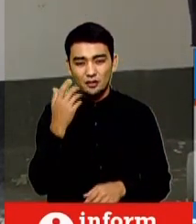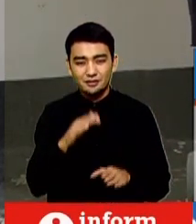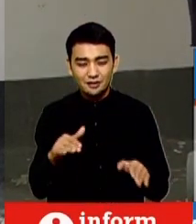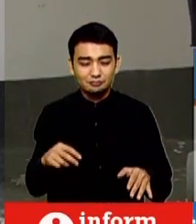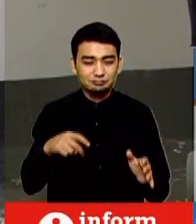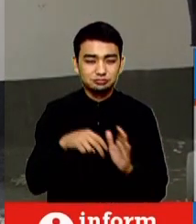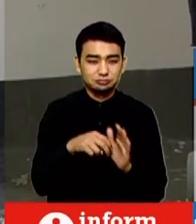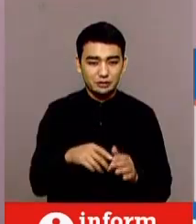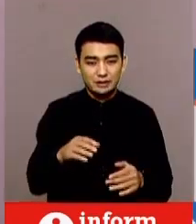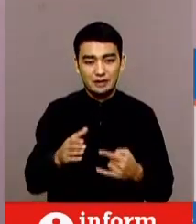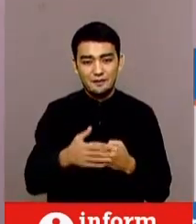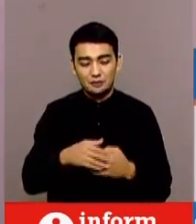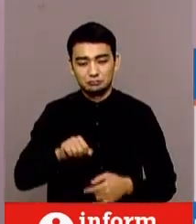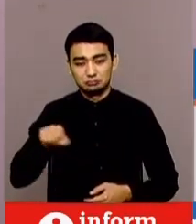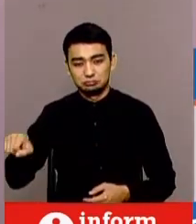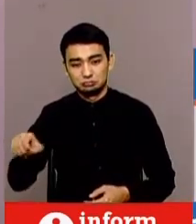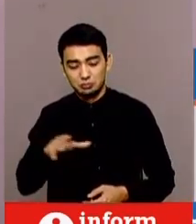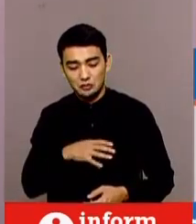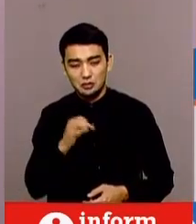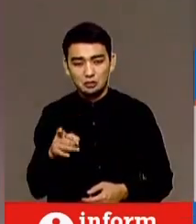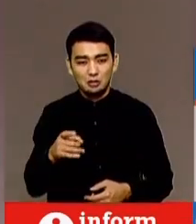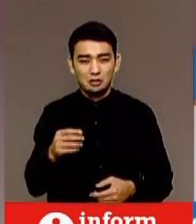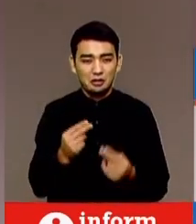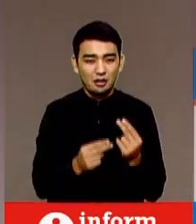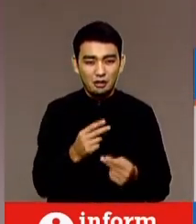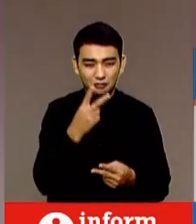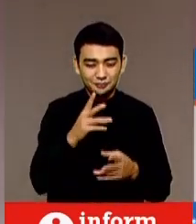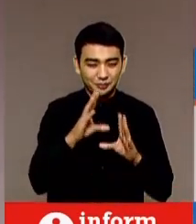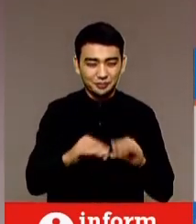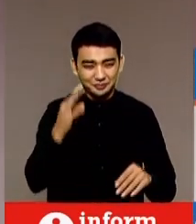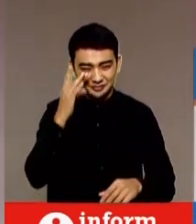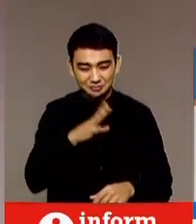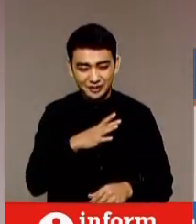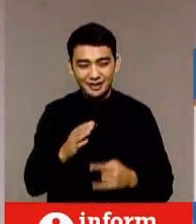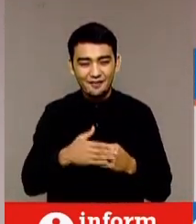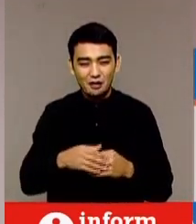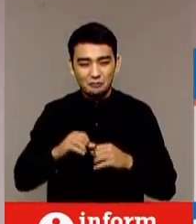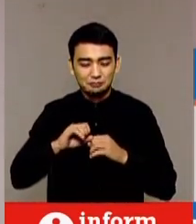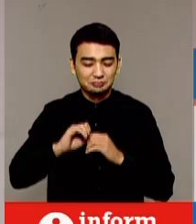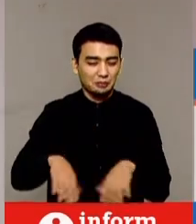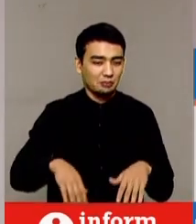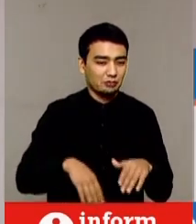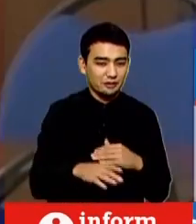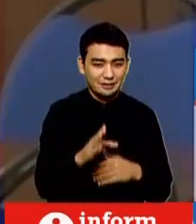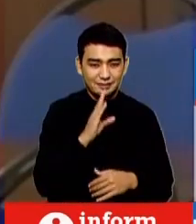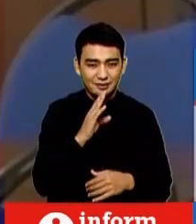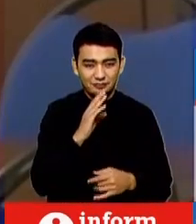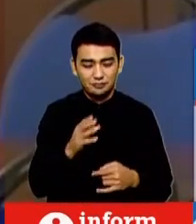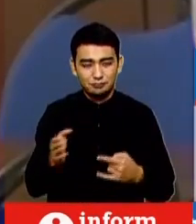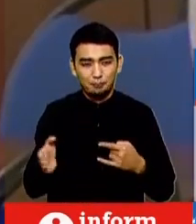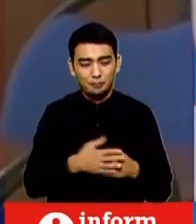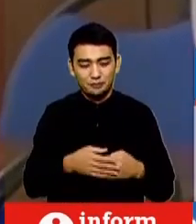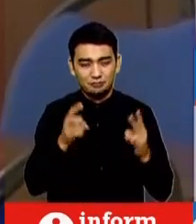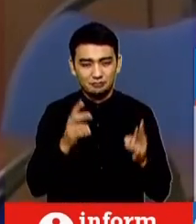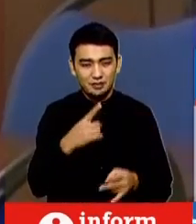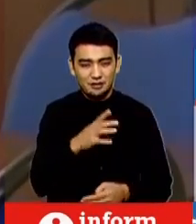кезде есікті ұстап тұрған екен. Сосын асыр салып ойнаған балаларды тыныштандыру үшін есікті жібере салыпты. Сол уақытта оқыс оқиға